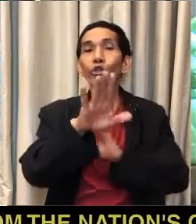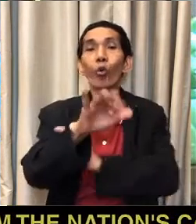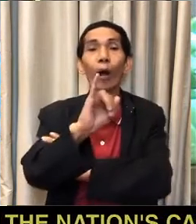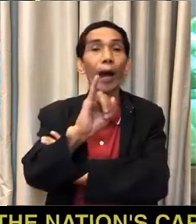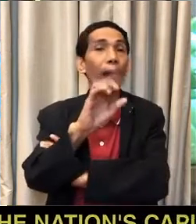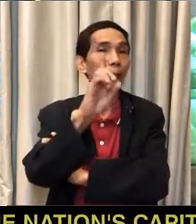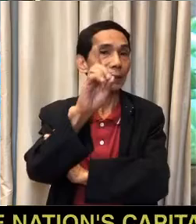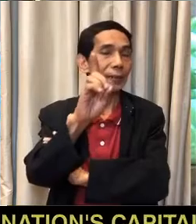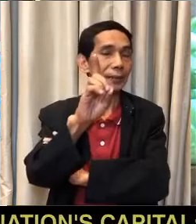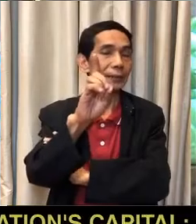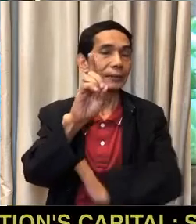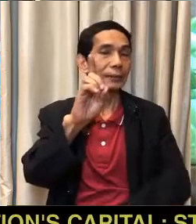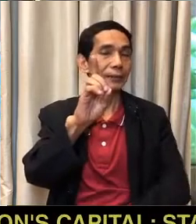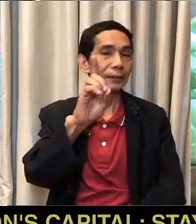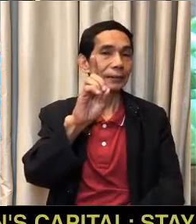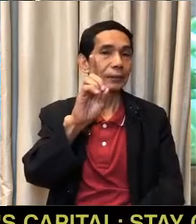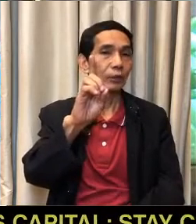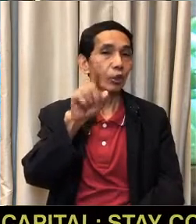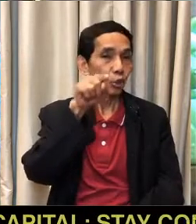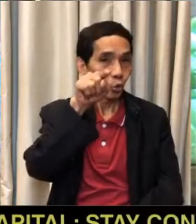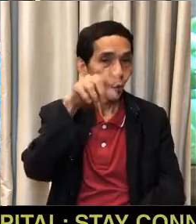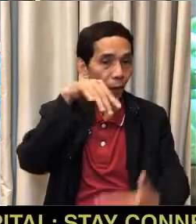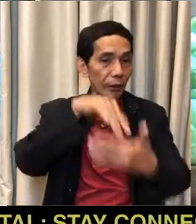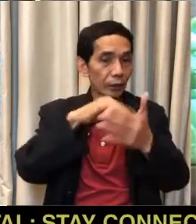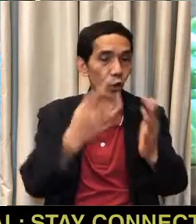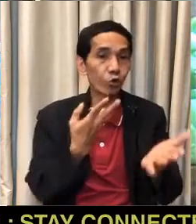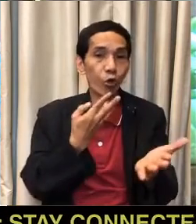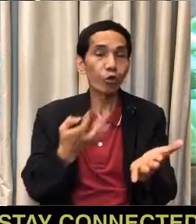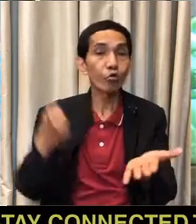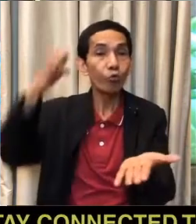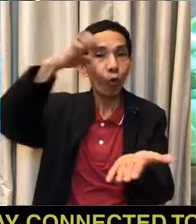ninyo na kayo'y enroll.